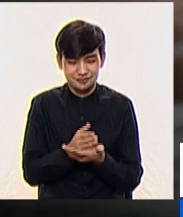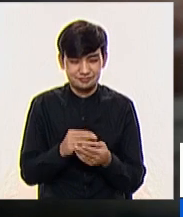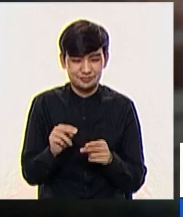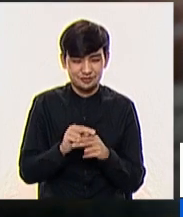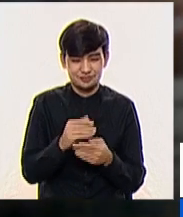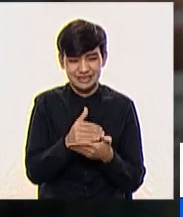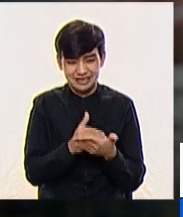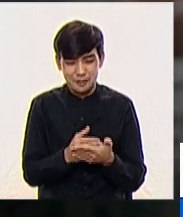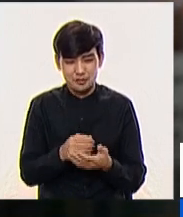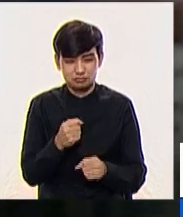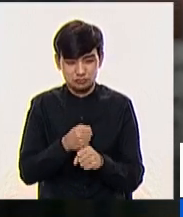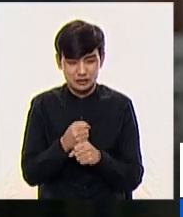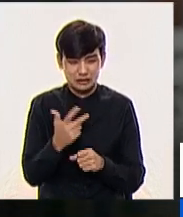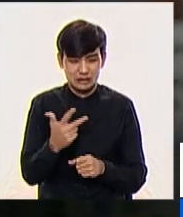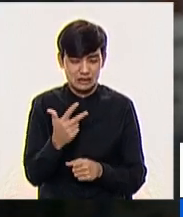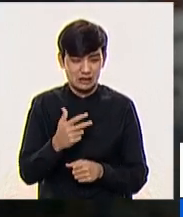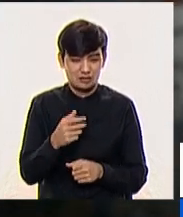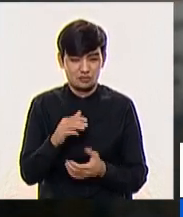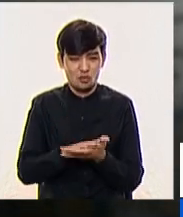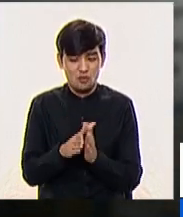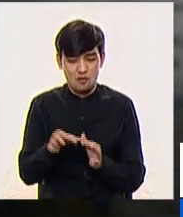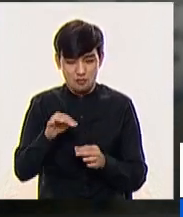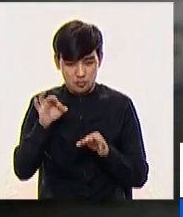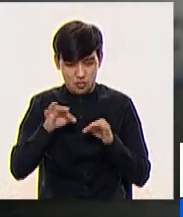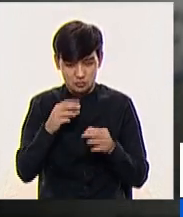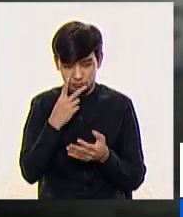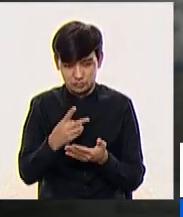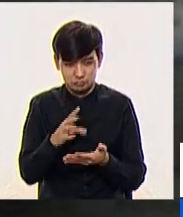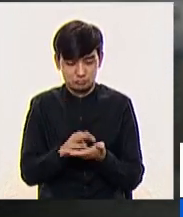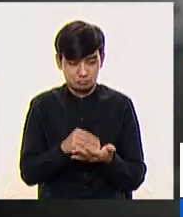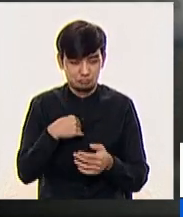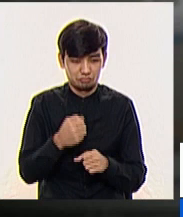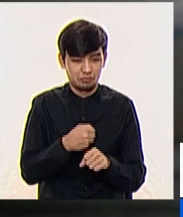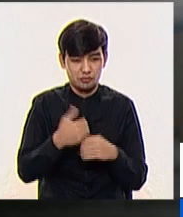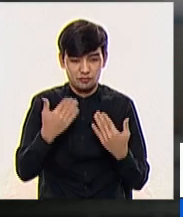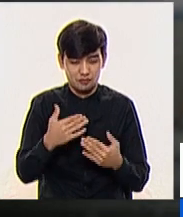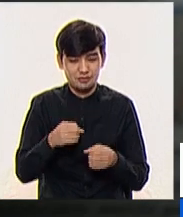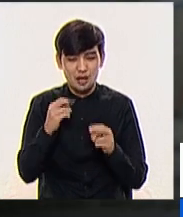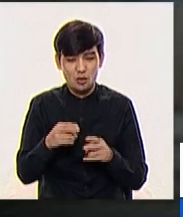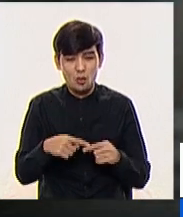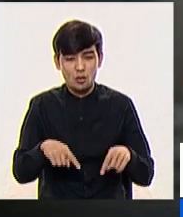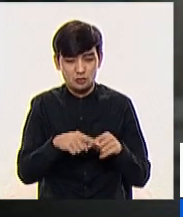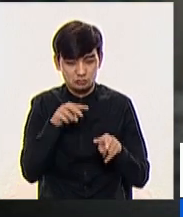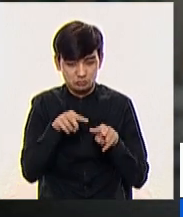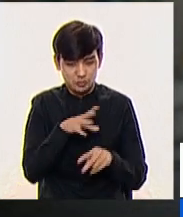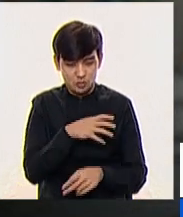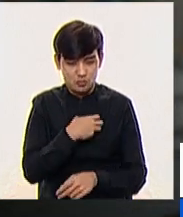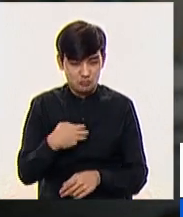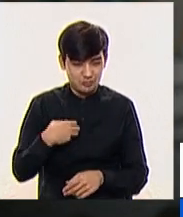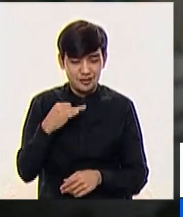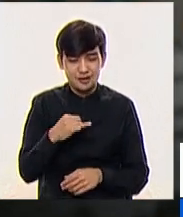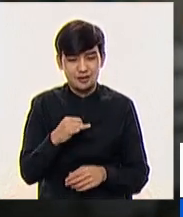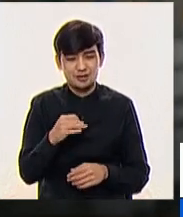дренажной системы производились третьей стороной согласно проекту, прошедшему экспертизу компетентных органов. Специалистами компании